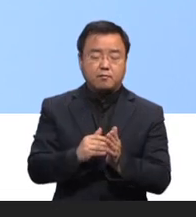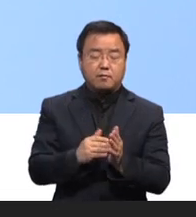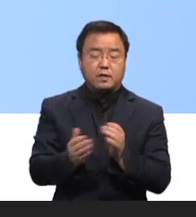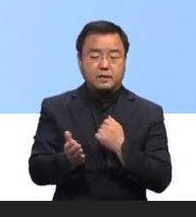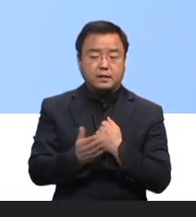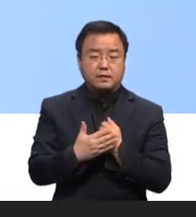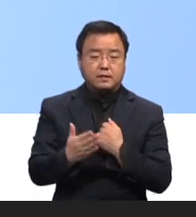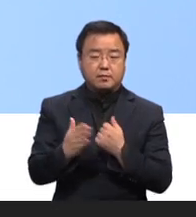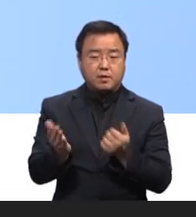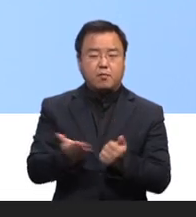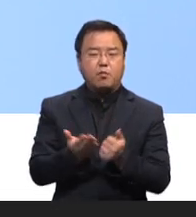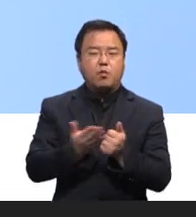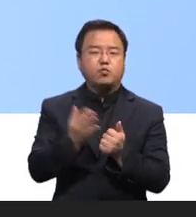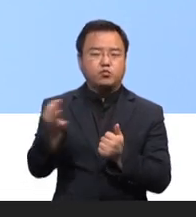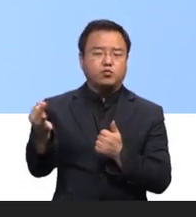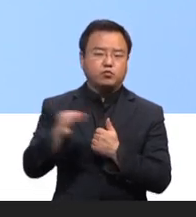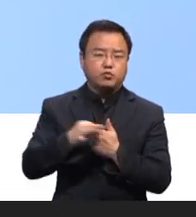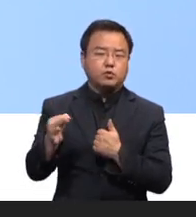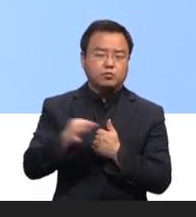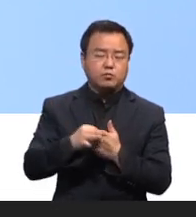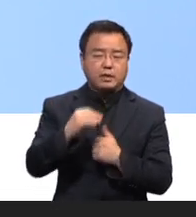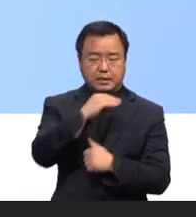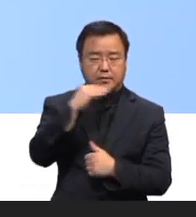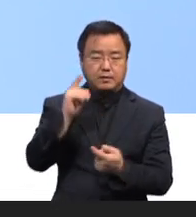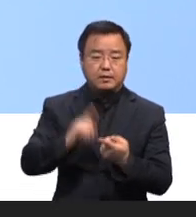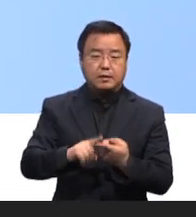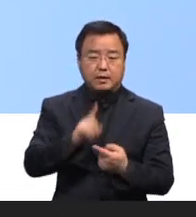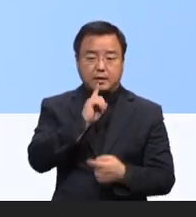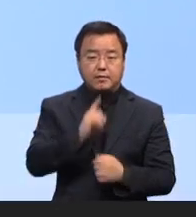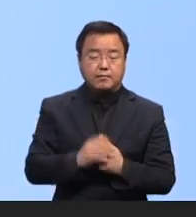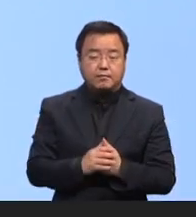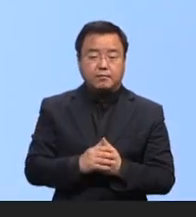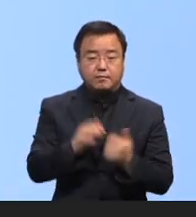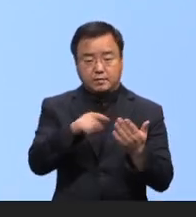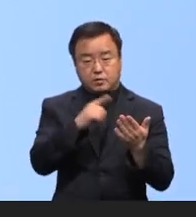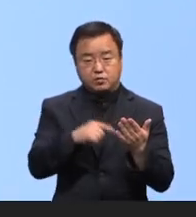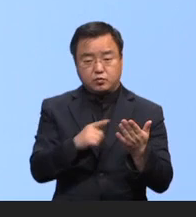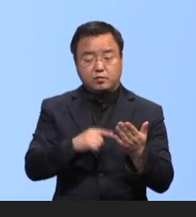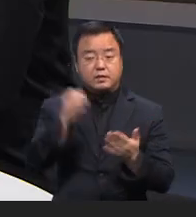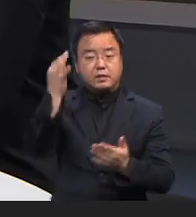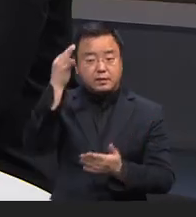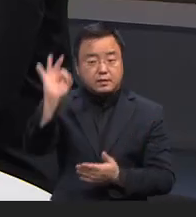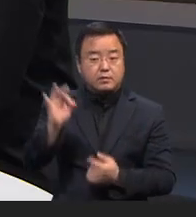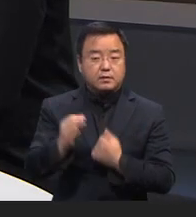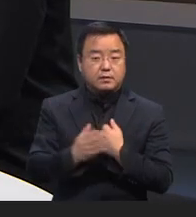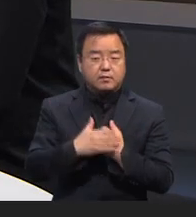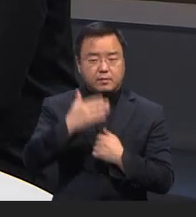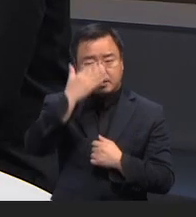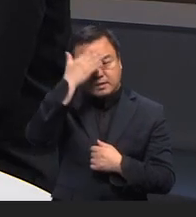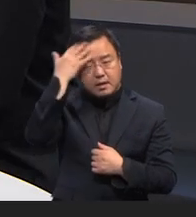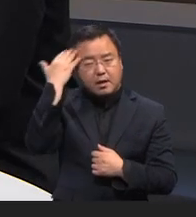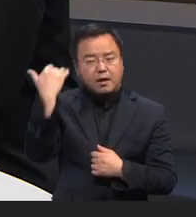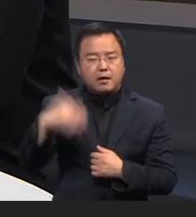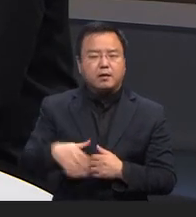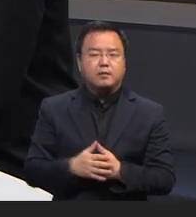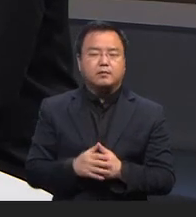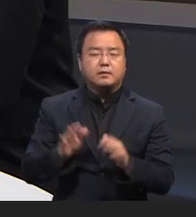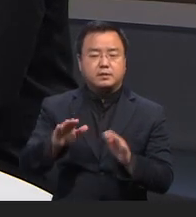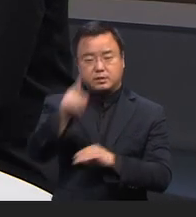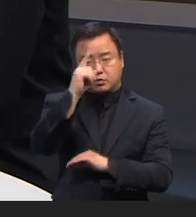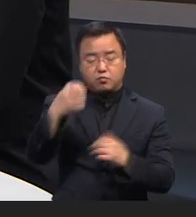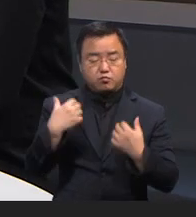보육료 지원도 정상적으로 왜 받을 수 있다고 합니다 근데 출석 인정이 된다고 하니까 그나마 좀 다행이네요 이번에 정부에서